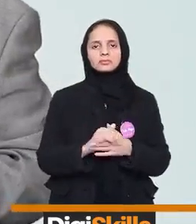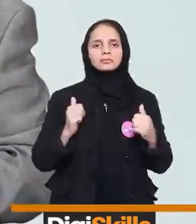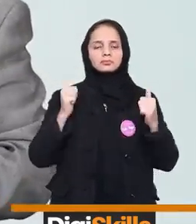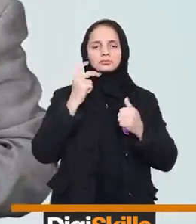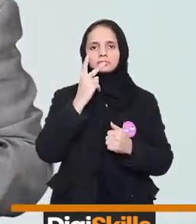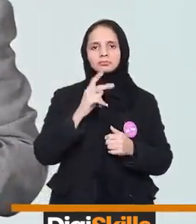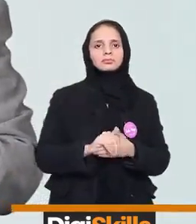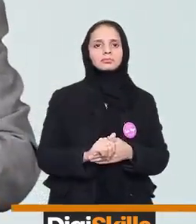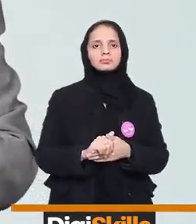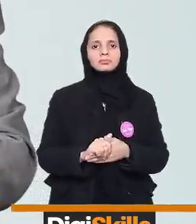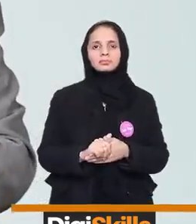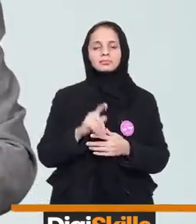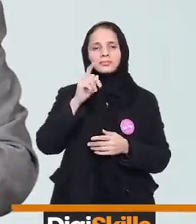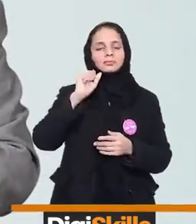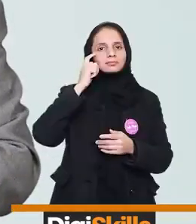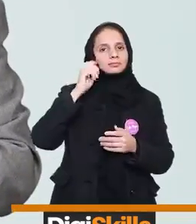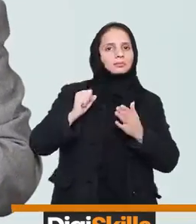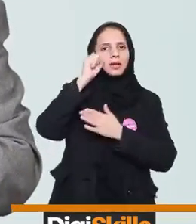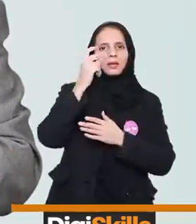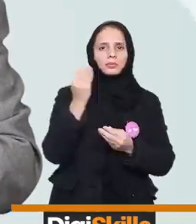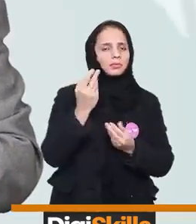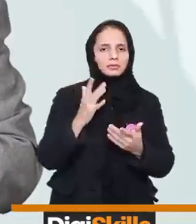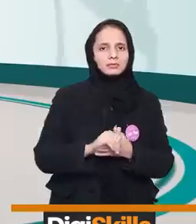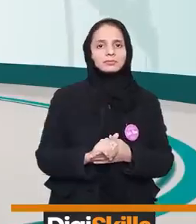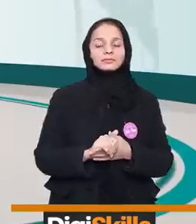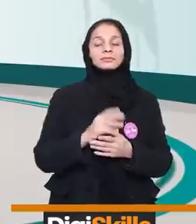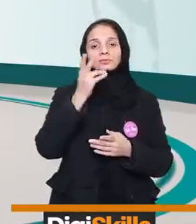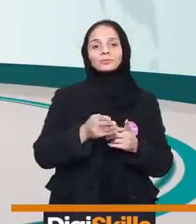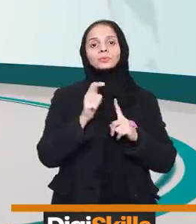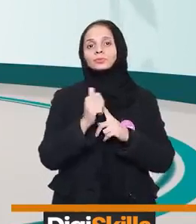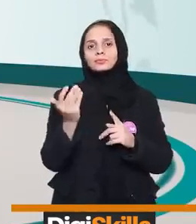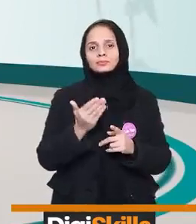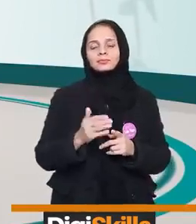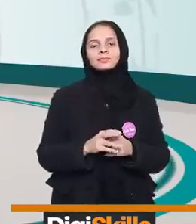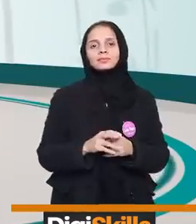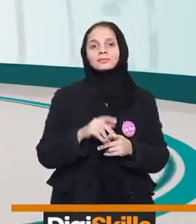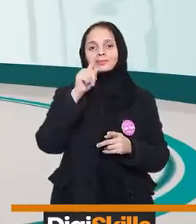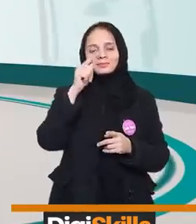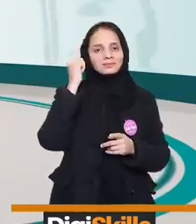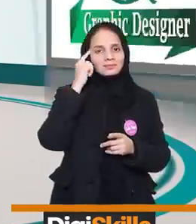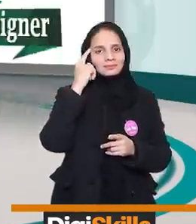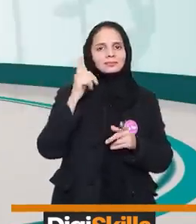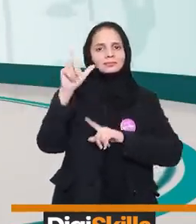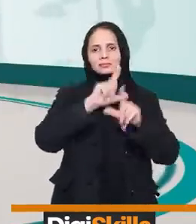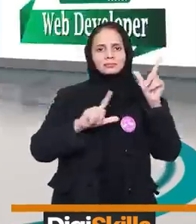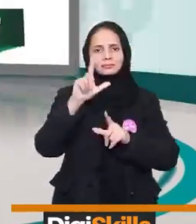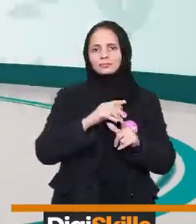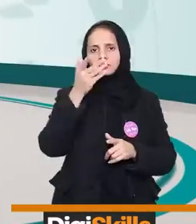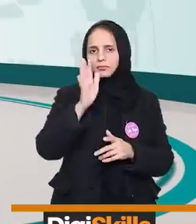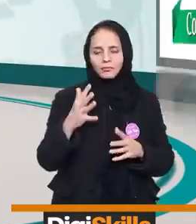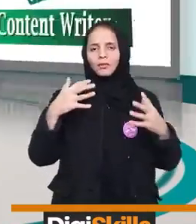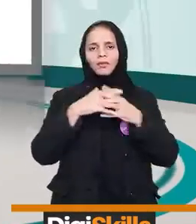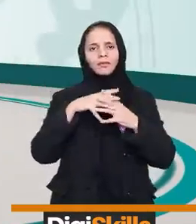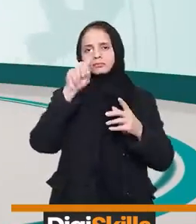اور نہ آپ کا اسکل سیٹ سپر مین والا ہے، وچ اسینشلی مینز کہ نہ تو آپ گرافک ڈیزائنر،